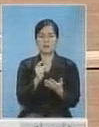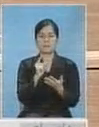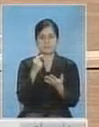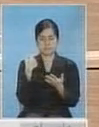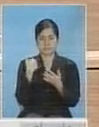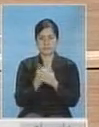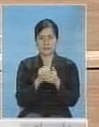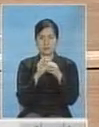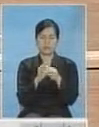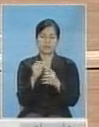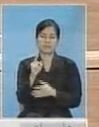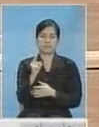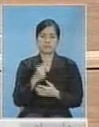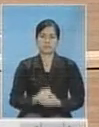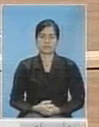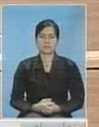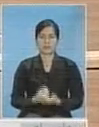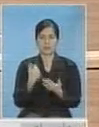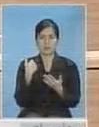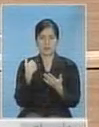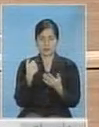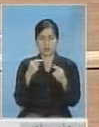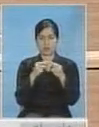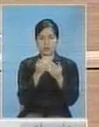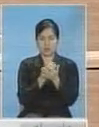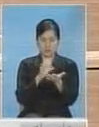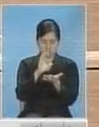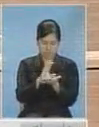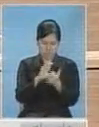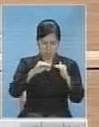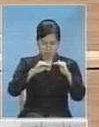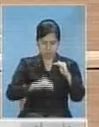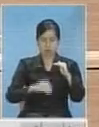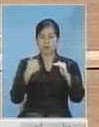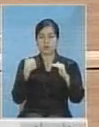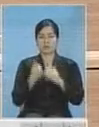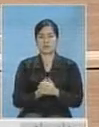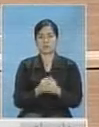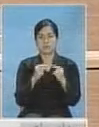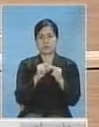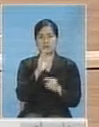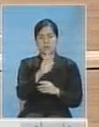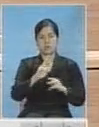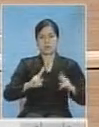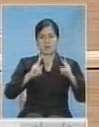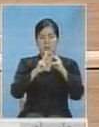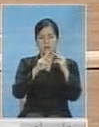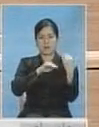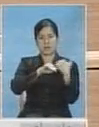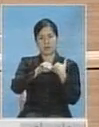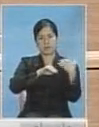ในเรื่องของการที่มาตัดงบประมาณขอแปรยติในของกระทรวงคมนาคมนะ